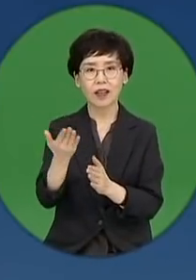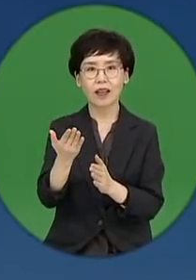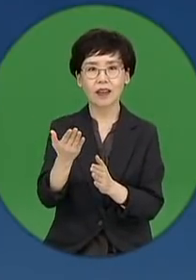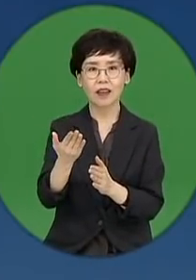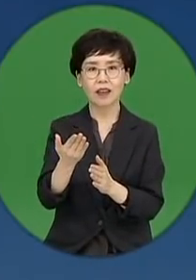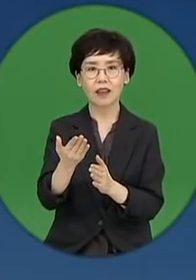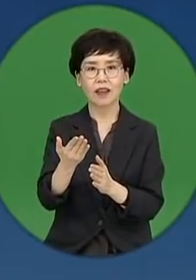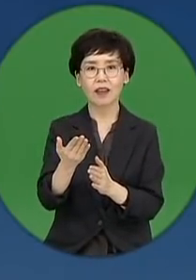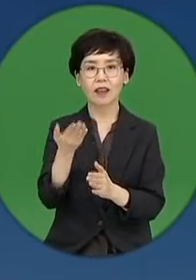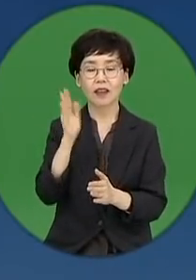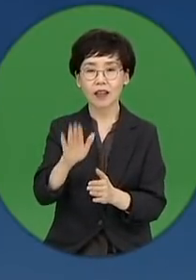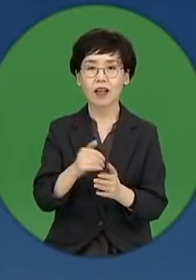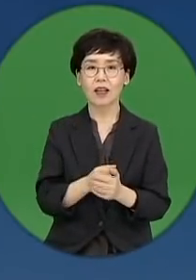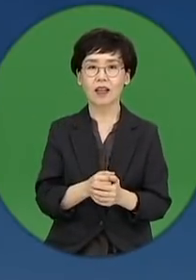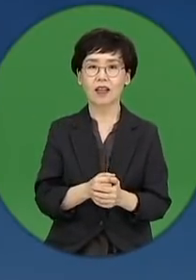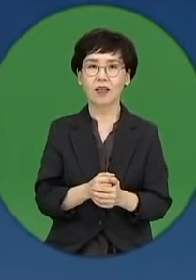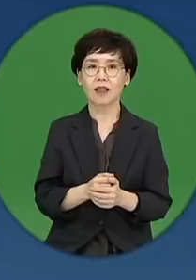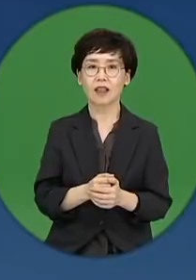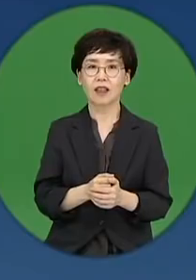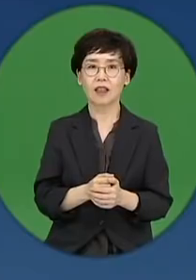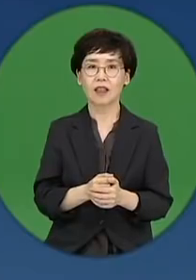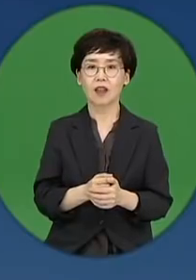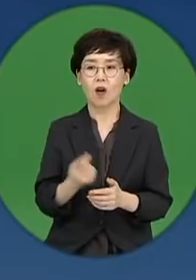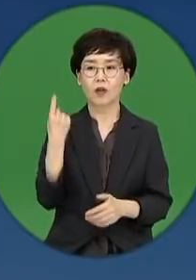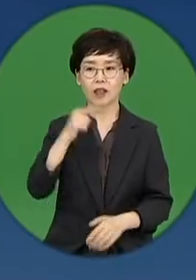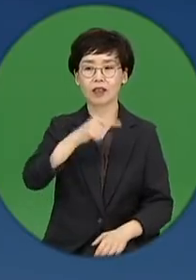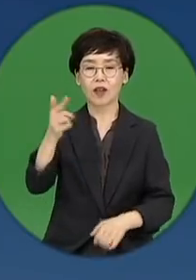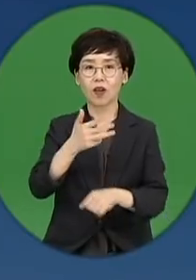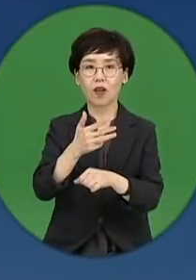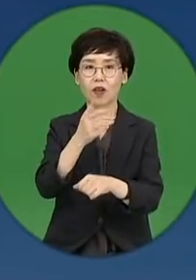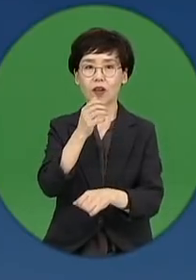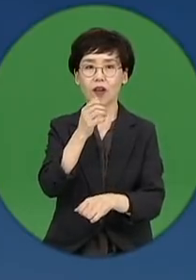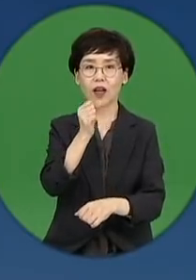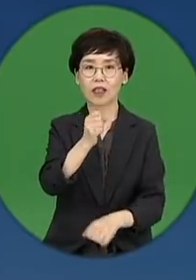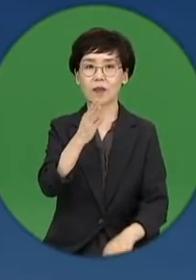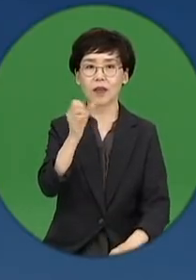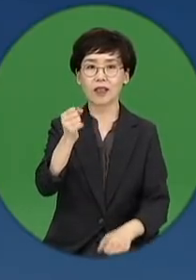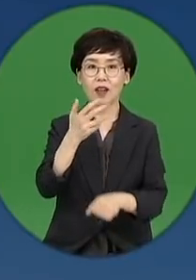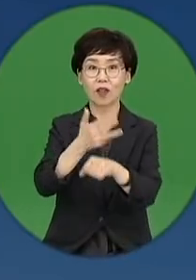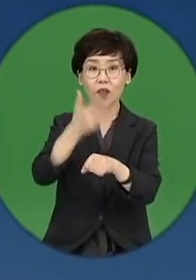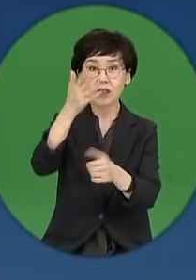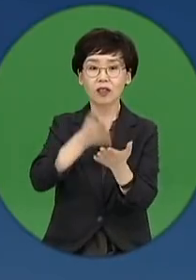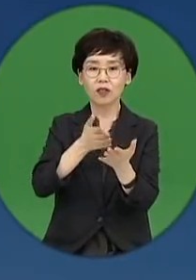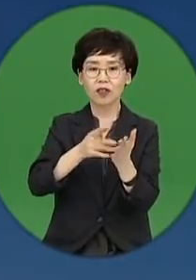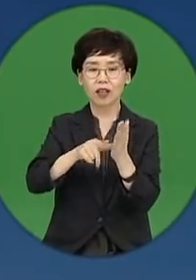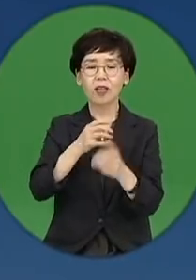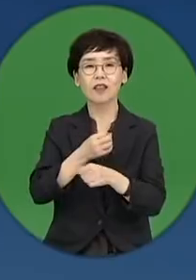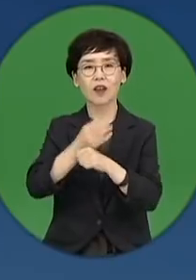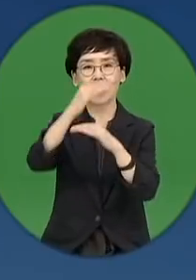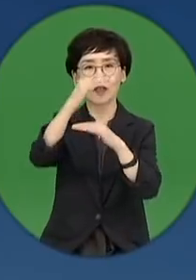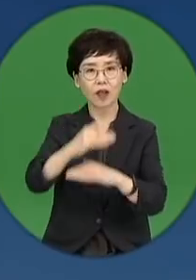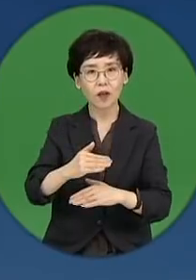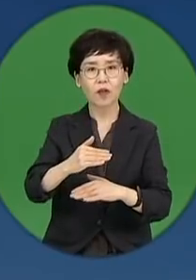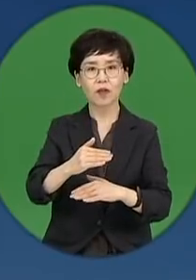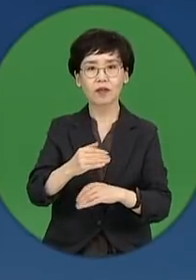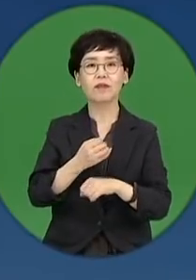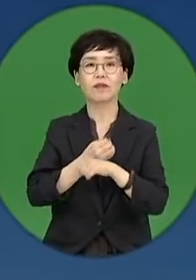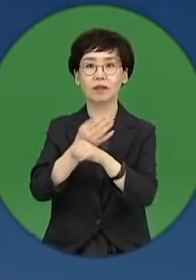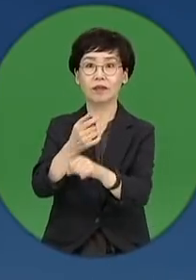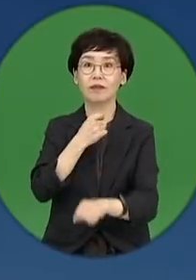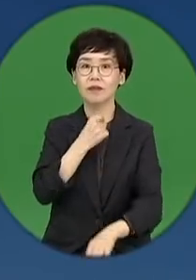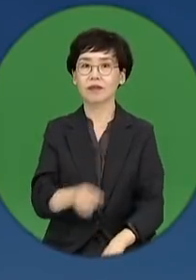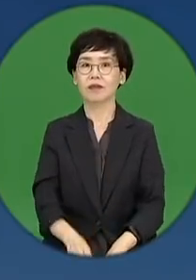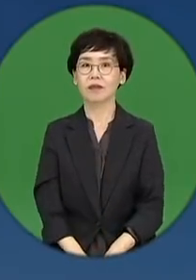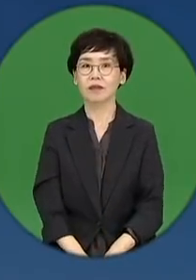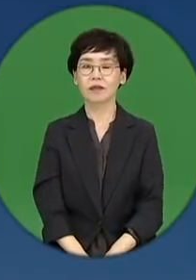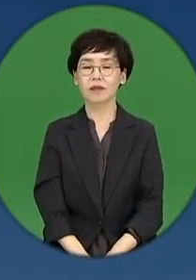리포트였는데 정성진 기자가 어쨌든 SBS 8시 뉴스를 통해서 여러분께 전해드린 강풍 대비 요령 여러분과 함께 다시